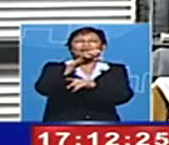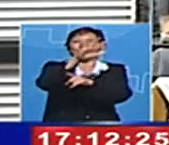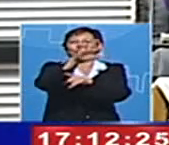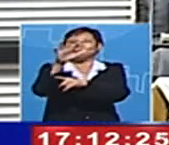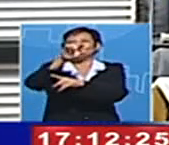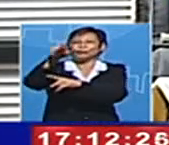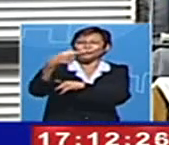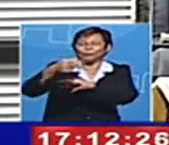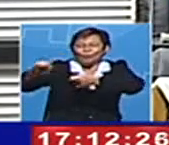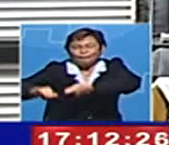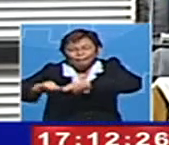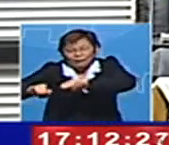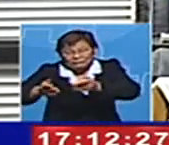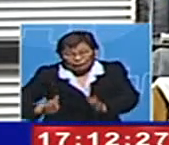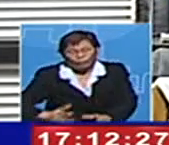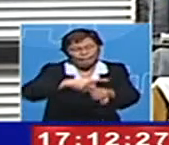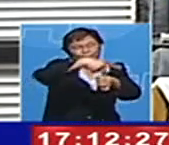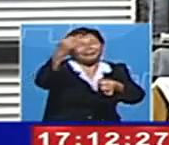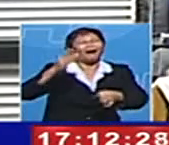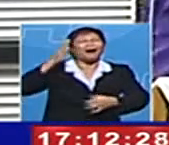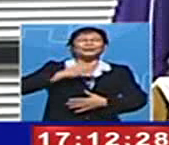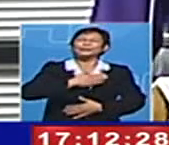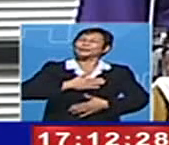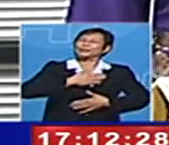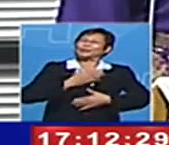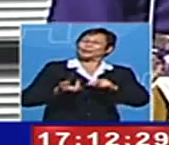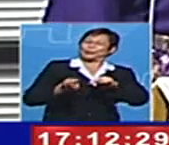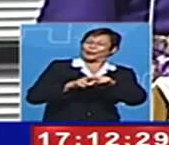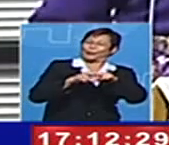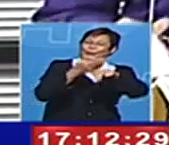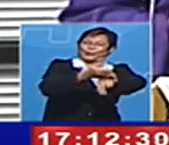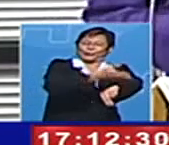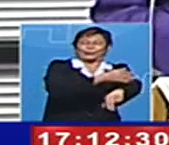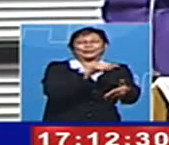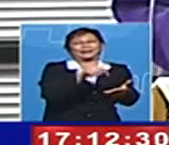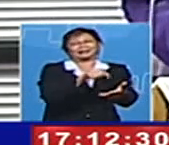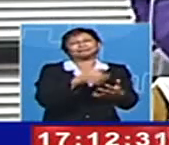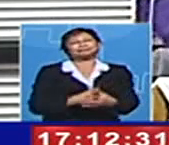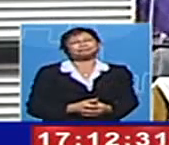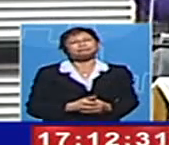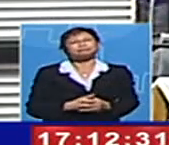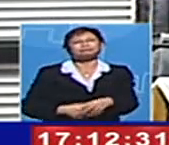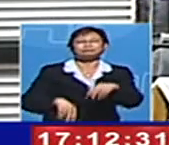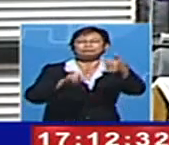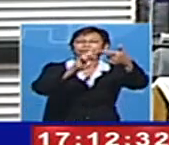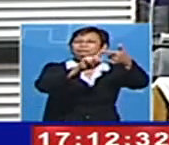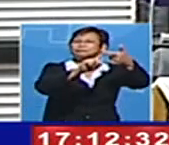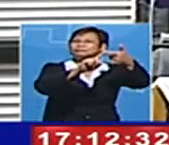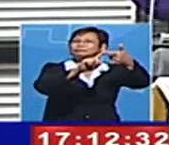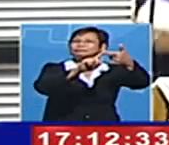r5000 pesawah akan menikmati penambahbaikan ini Langkah